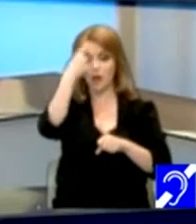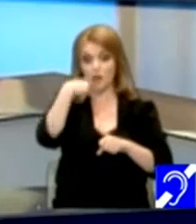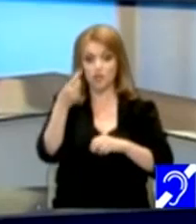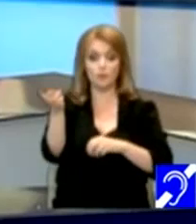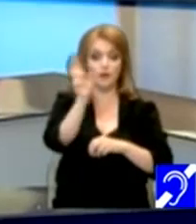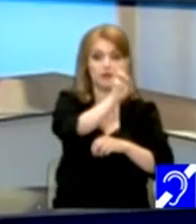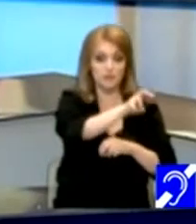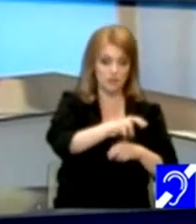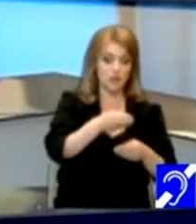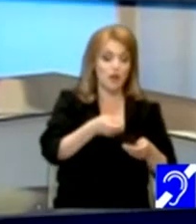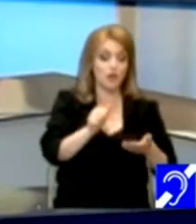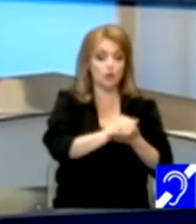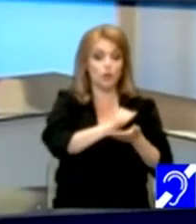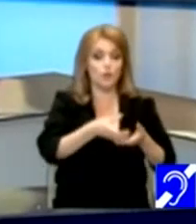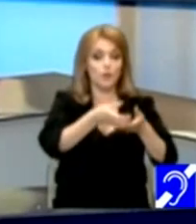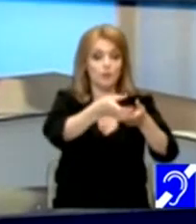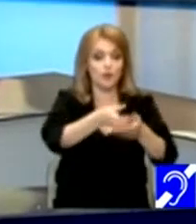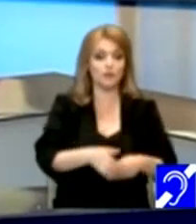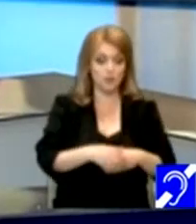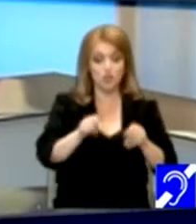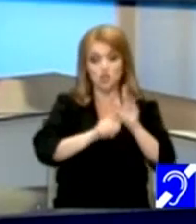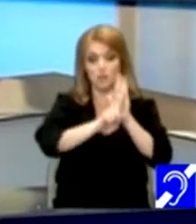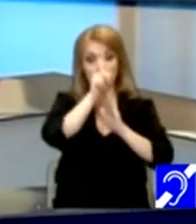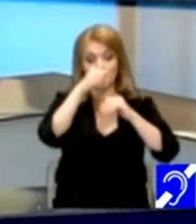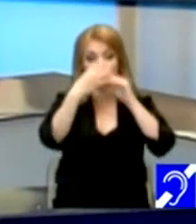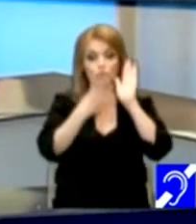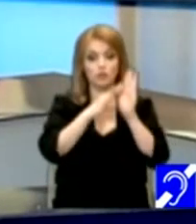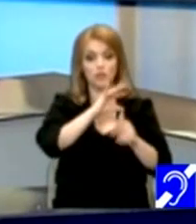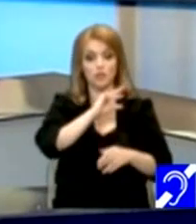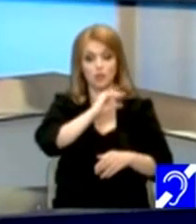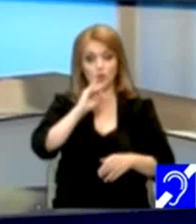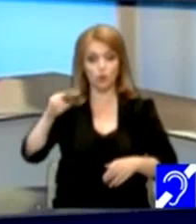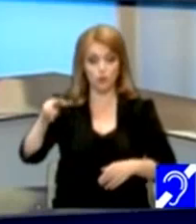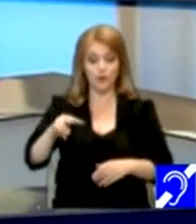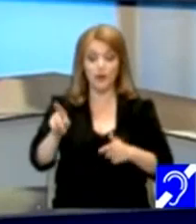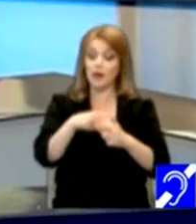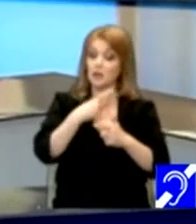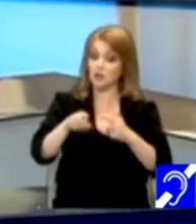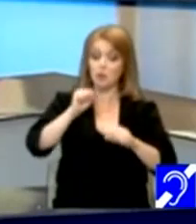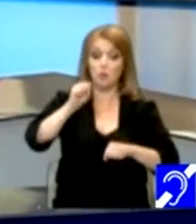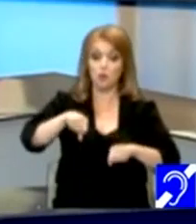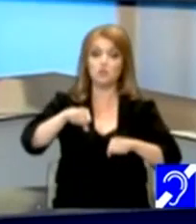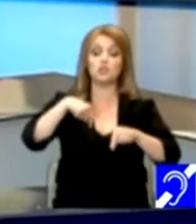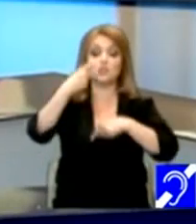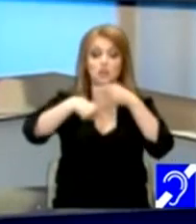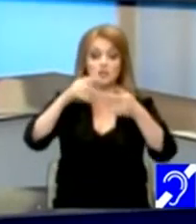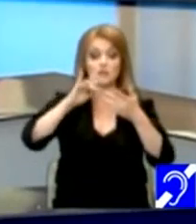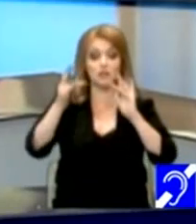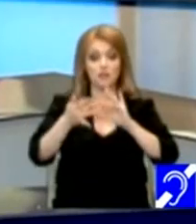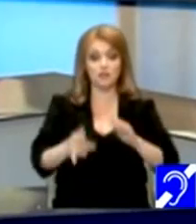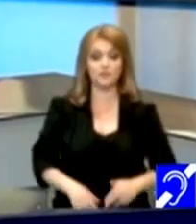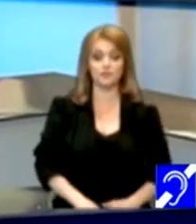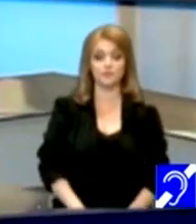la Secretariatul Facultăților începând cu 19 iulie sau online, în unele cazuri, pe site-urile instituțiilor de